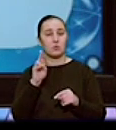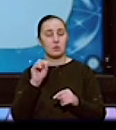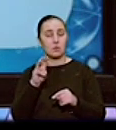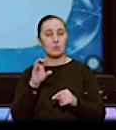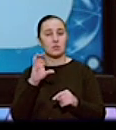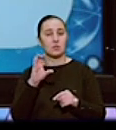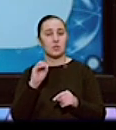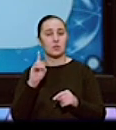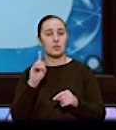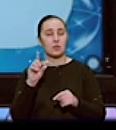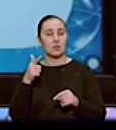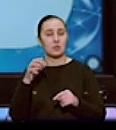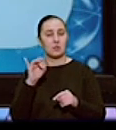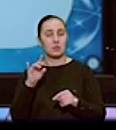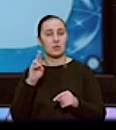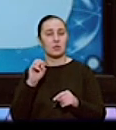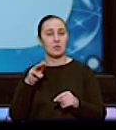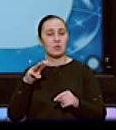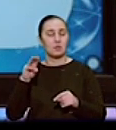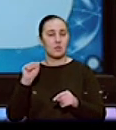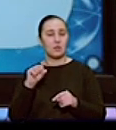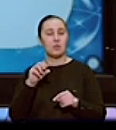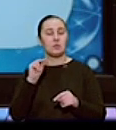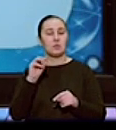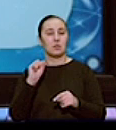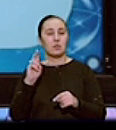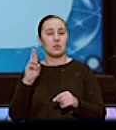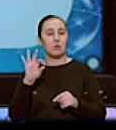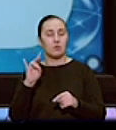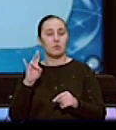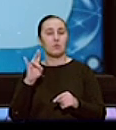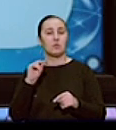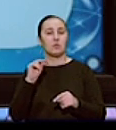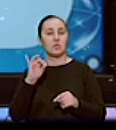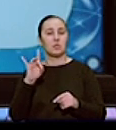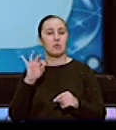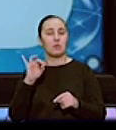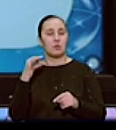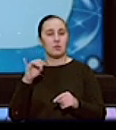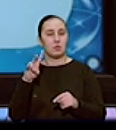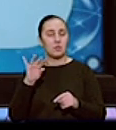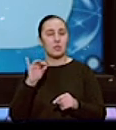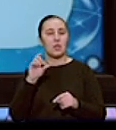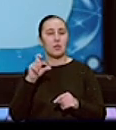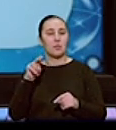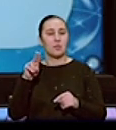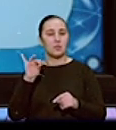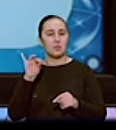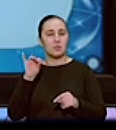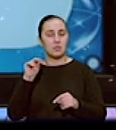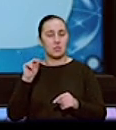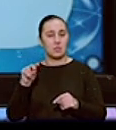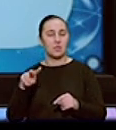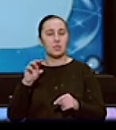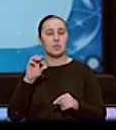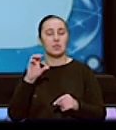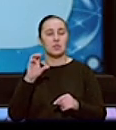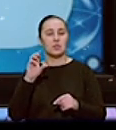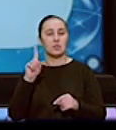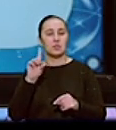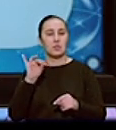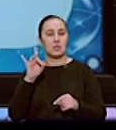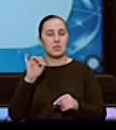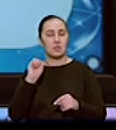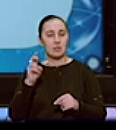ko'rkam, sezgir, katta, chaqqon, chiroyli, epchil, zirak,